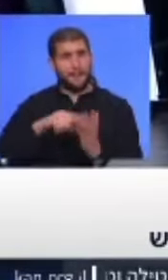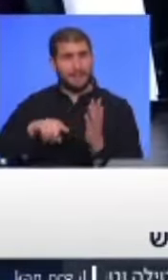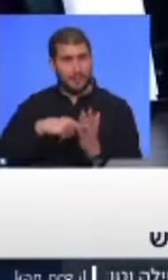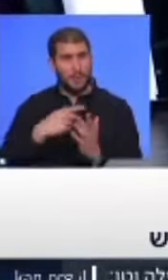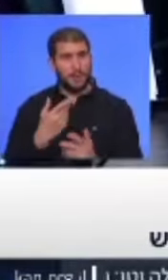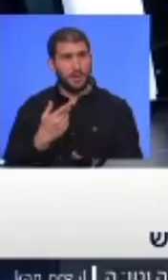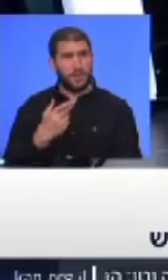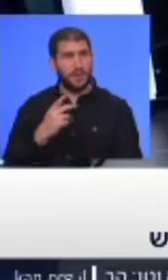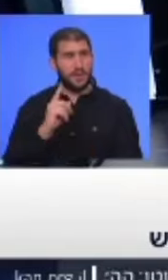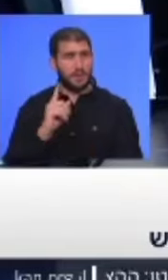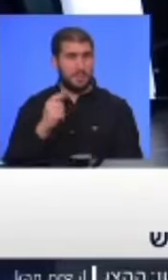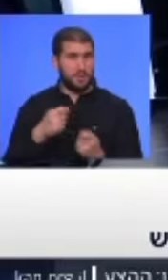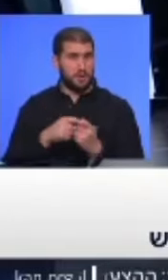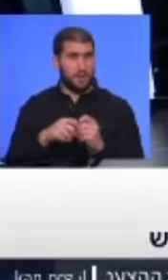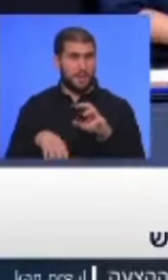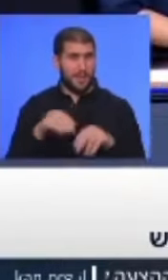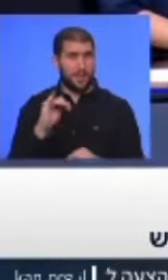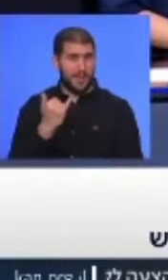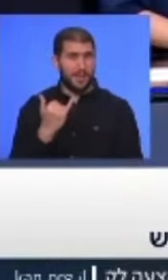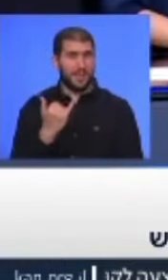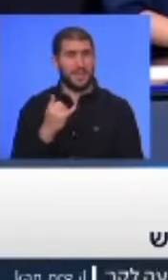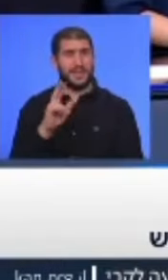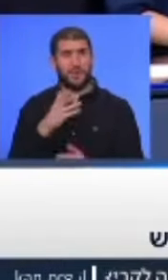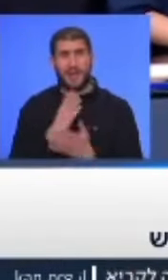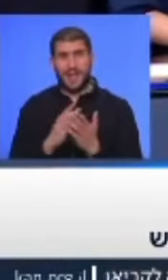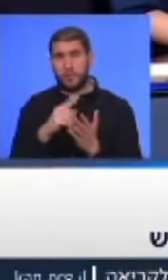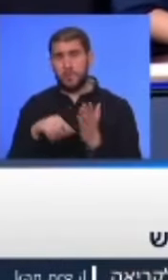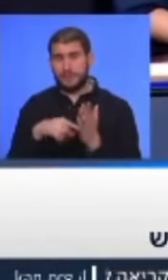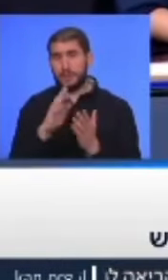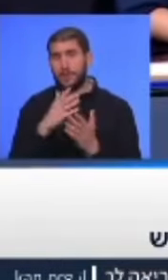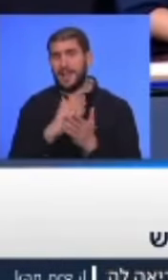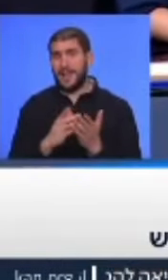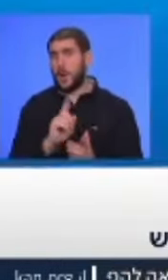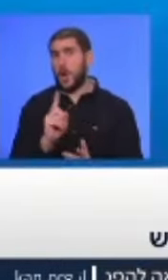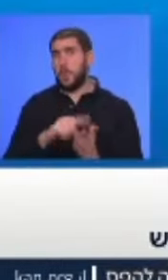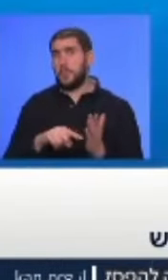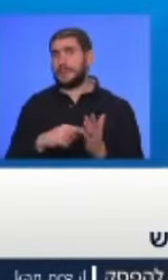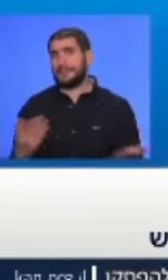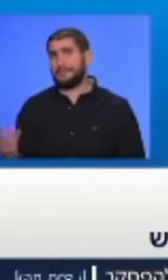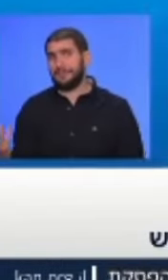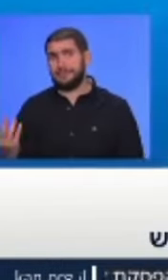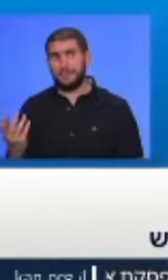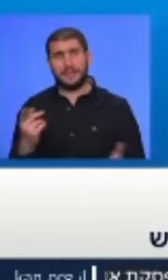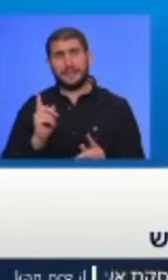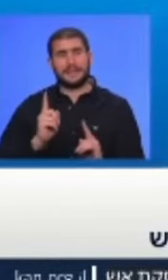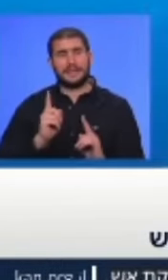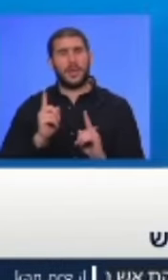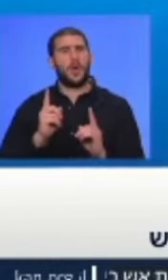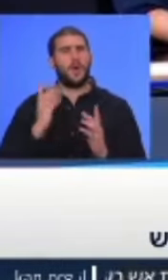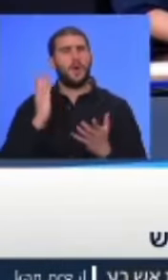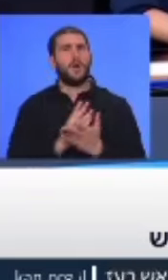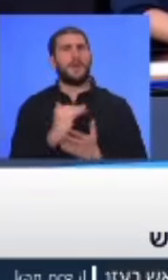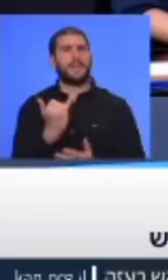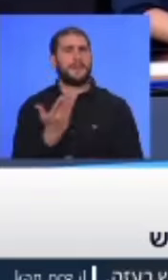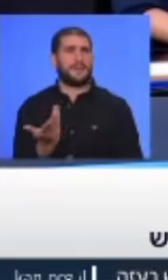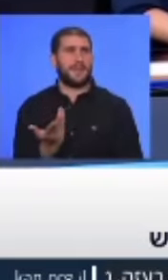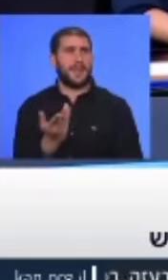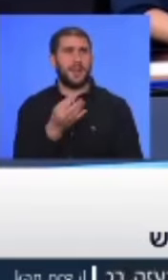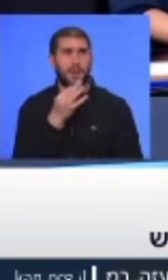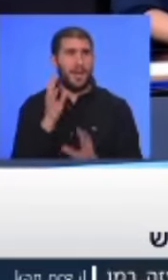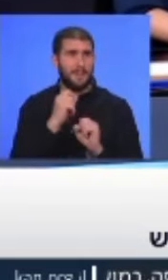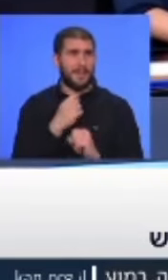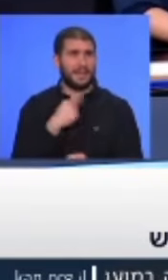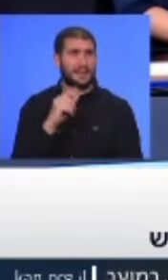לפני הבחירות. כן, כן. יש כאלה שפוסלים אותם, ויש כאלה שלא פוסלים אותם. זה לא מתמטיקה. שואלת לעמדתי, צריך